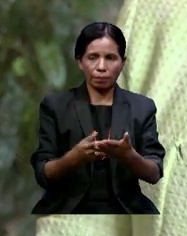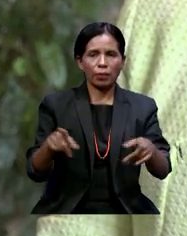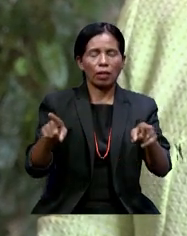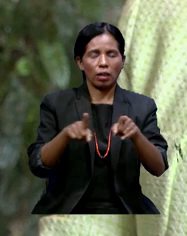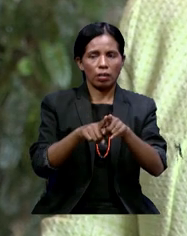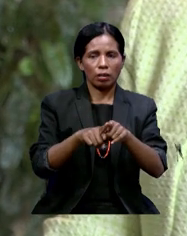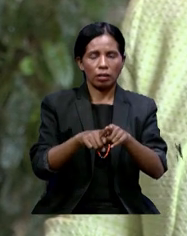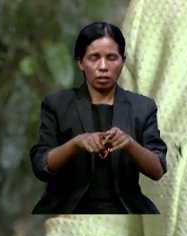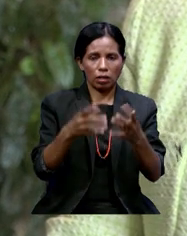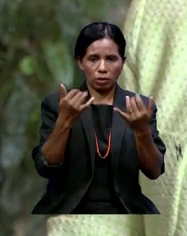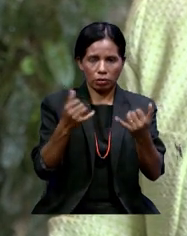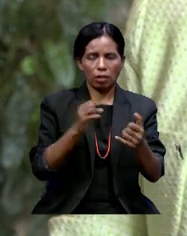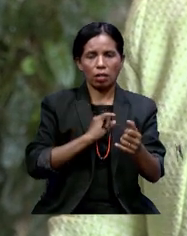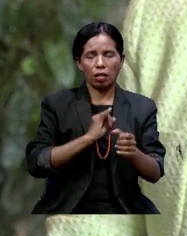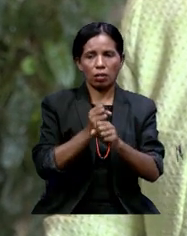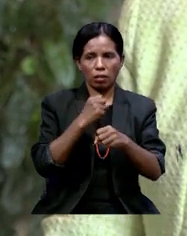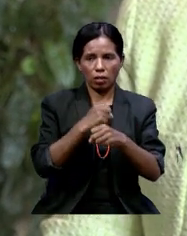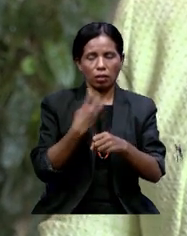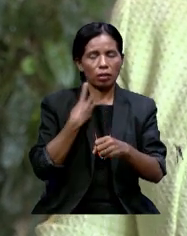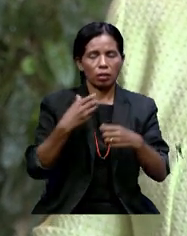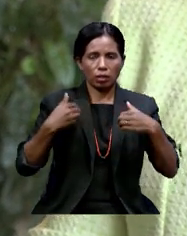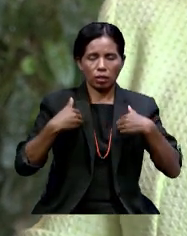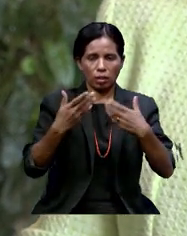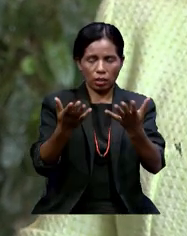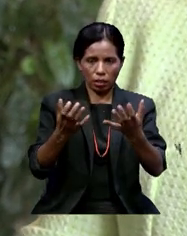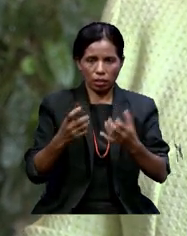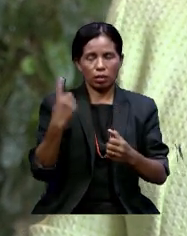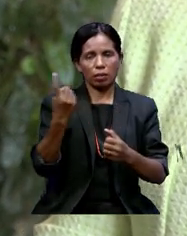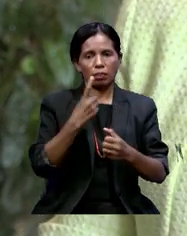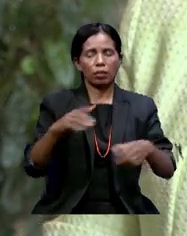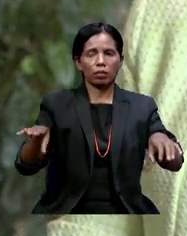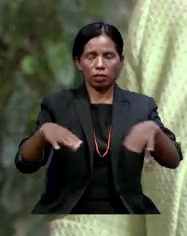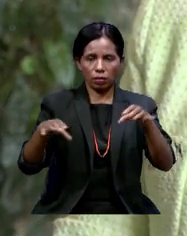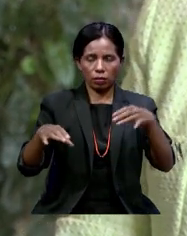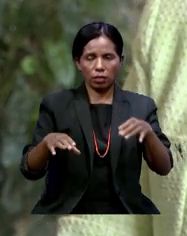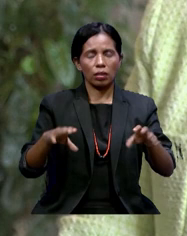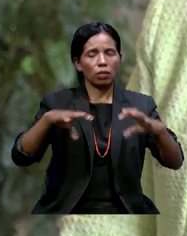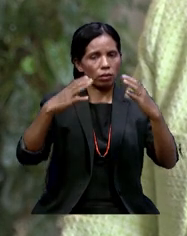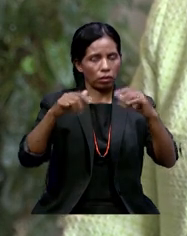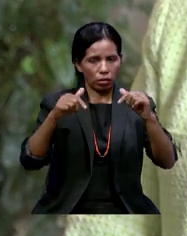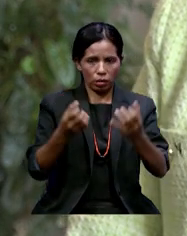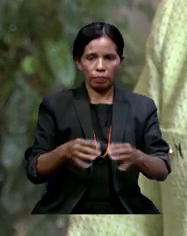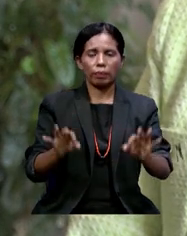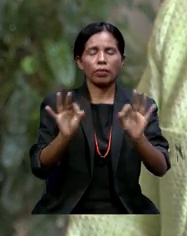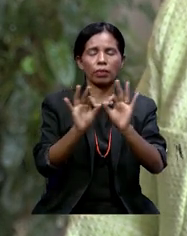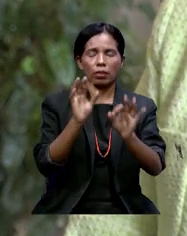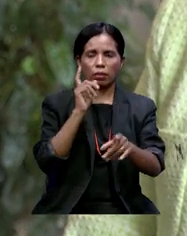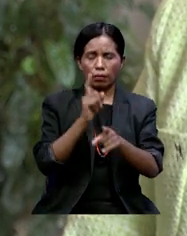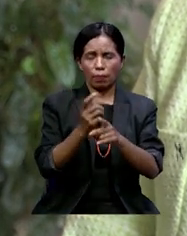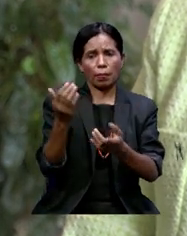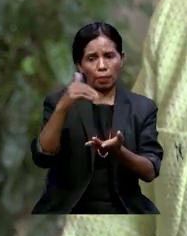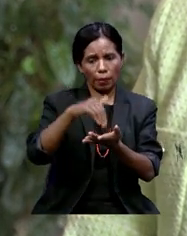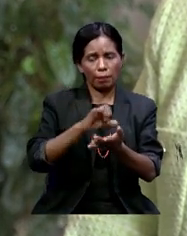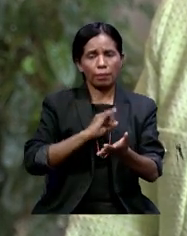buat nebe oras ne hau halo en cuanto ite ha komitmentu hori nafaten servisu iha konselu ne mak importante dalai datan hau